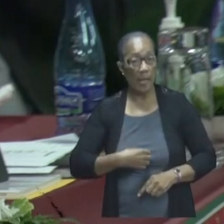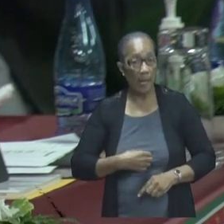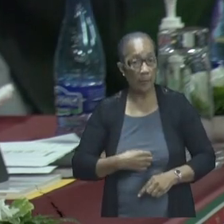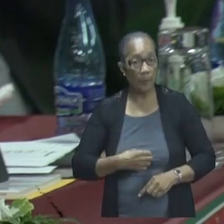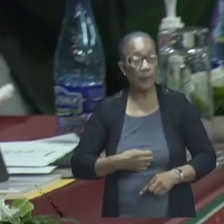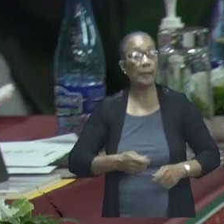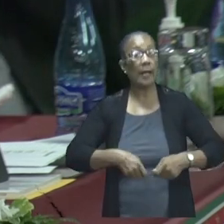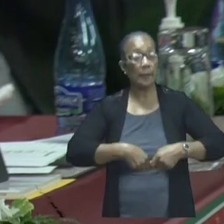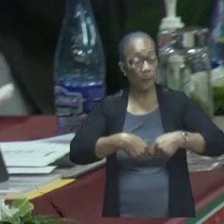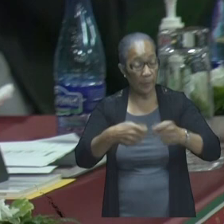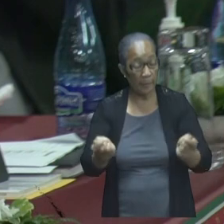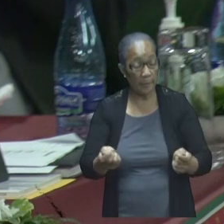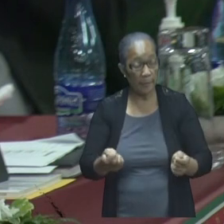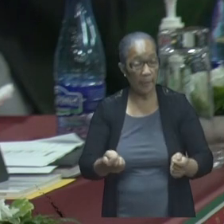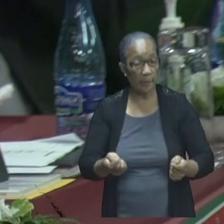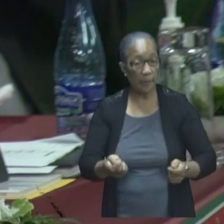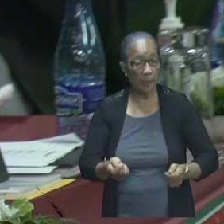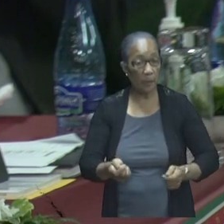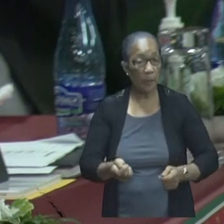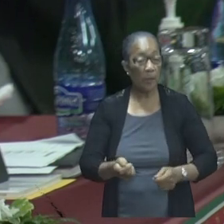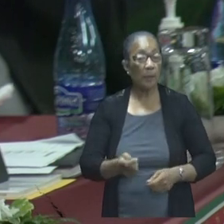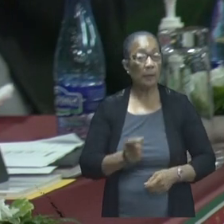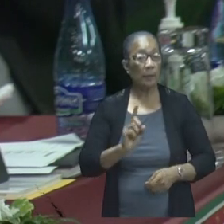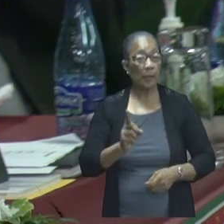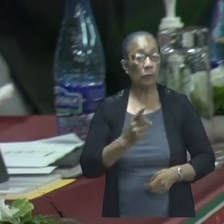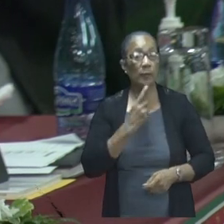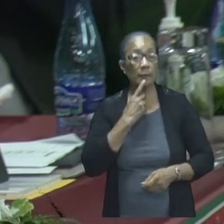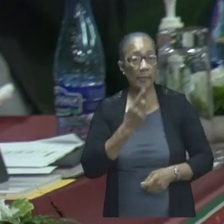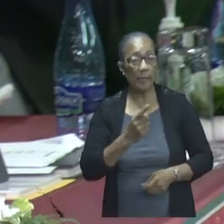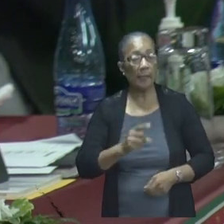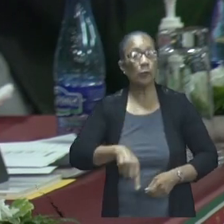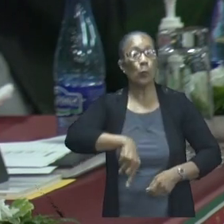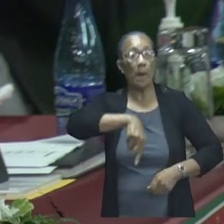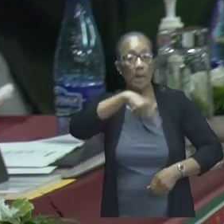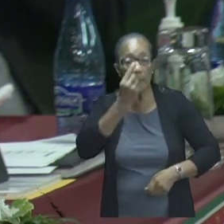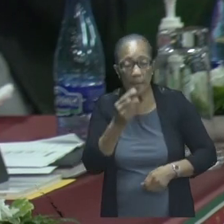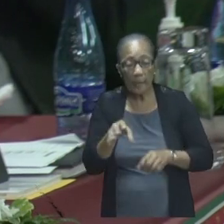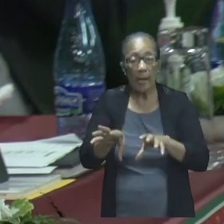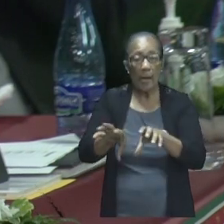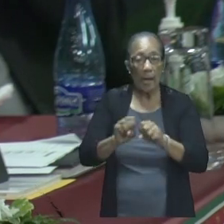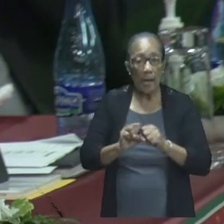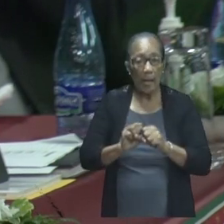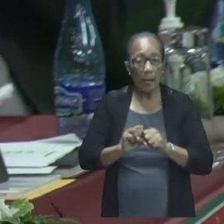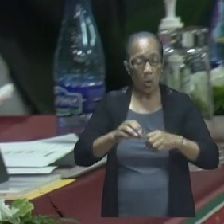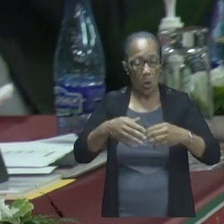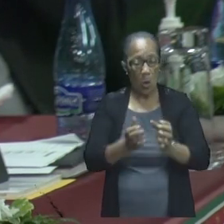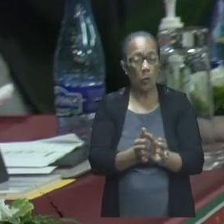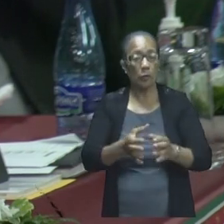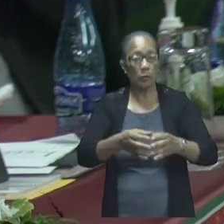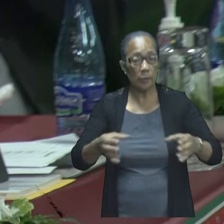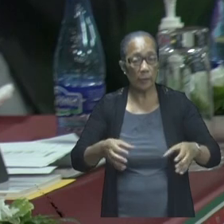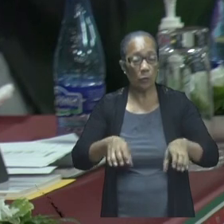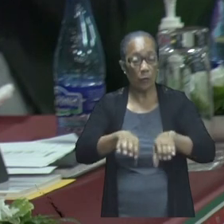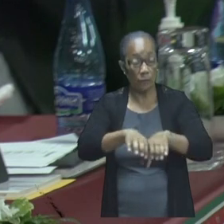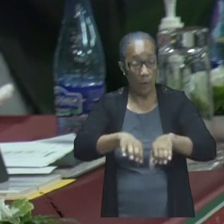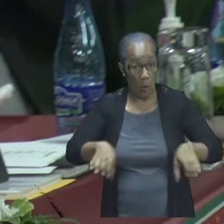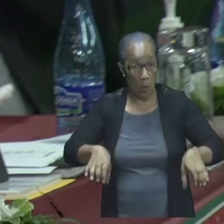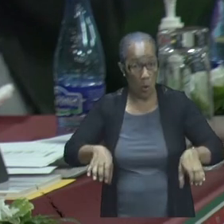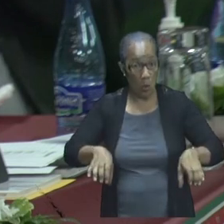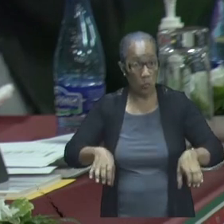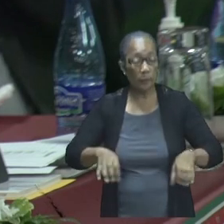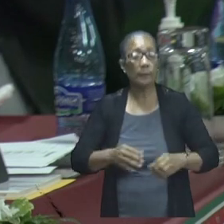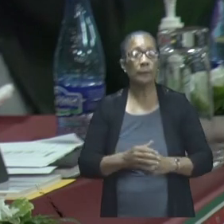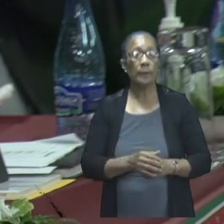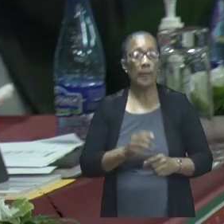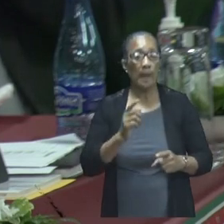geeft aan dat we meer halen uit die sector en rood aan mineralen sector maar